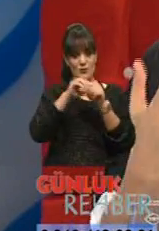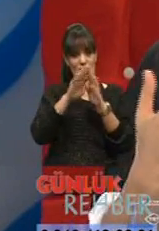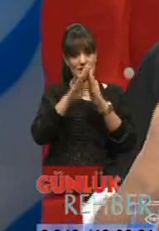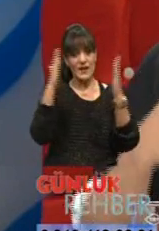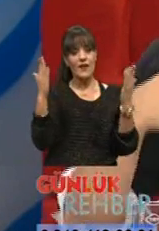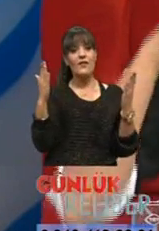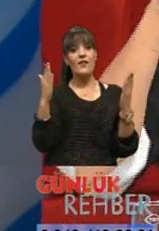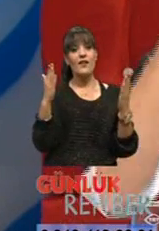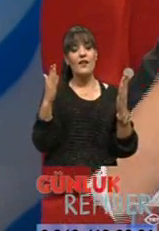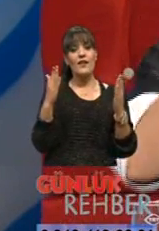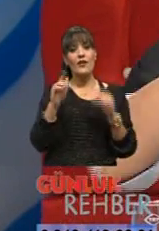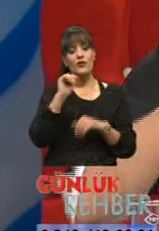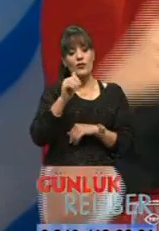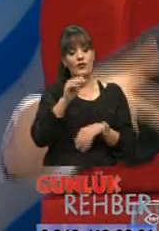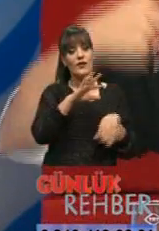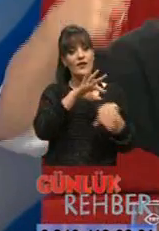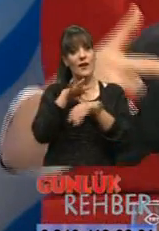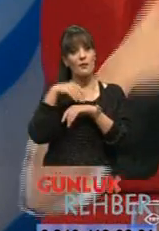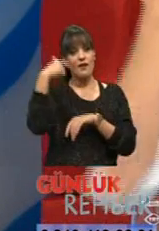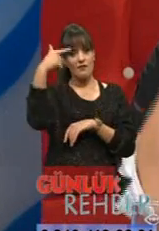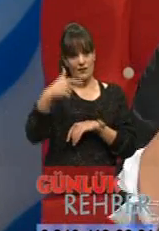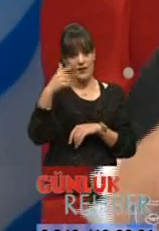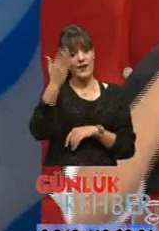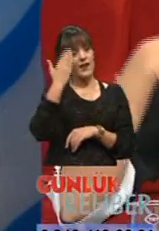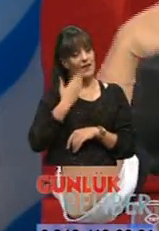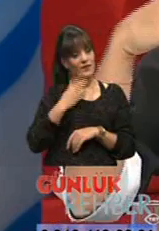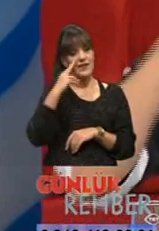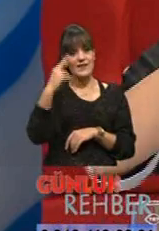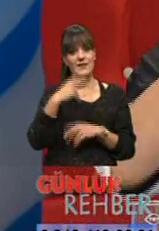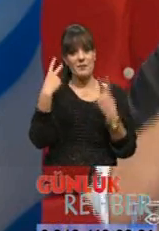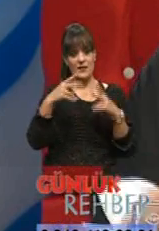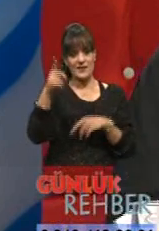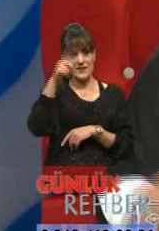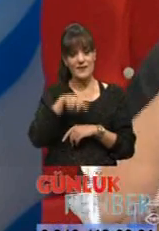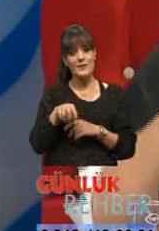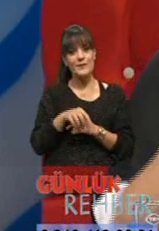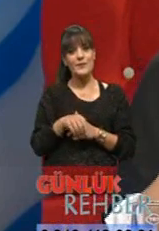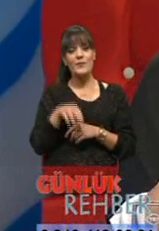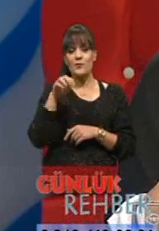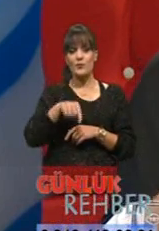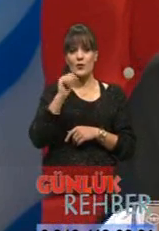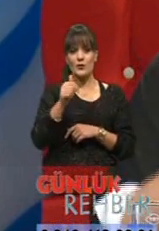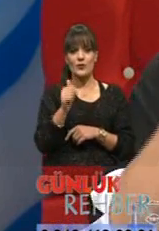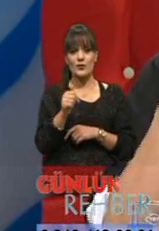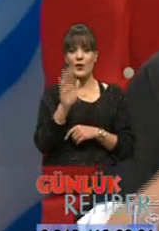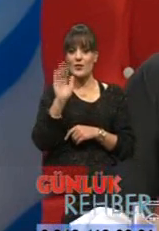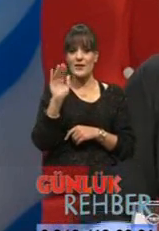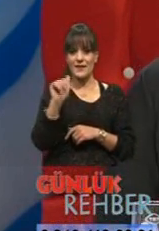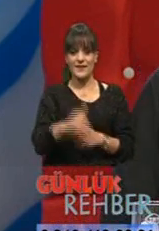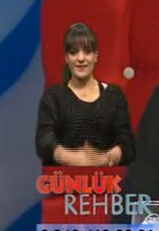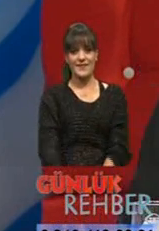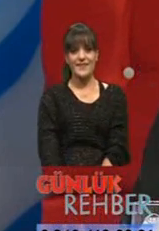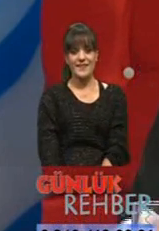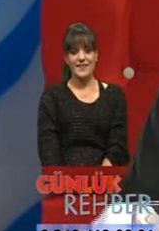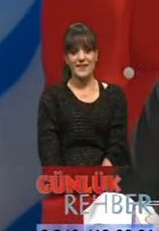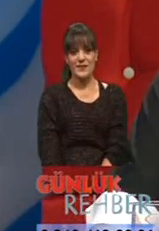Facebook sayfalarımızda da günlük rehber videolarımızı keyifle izleyebilirsiniz. Bugünlük hoşça kalın.